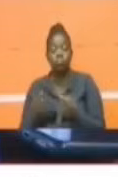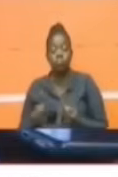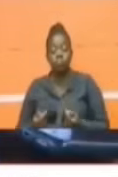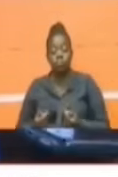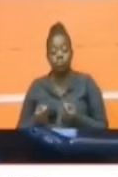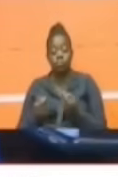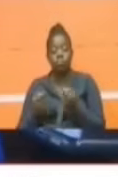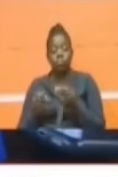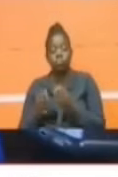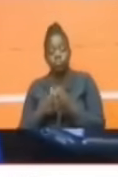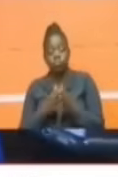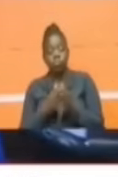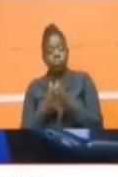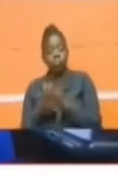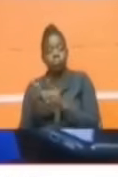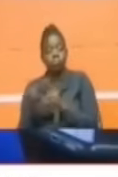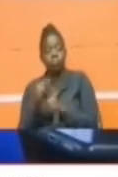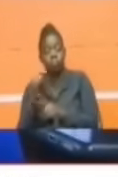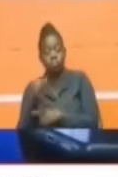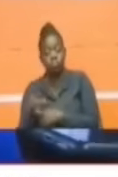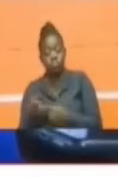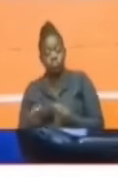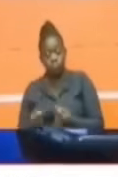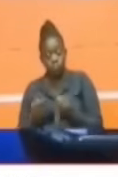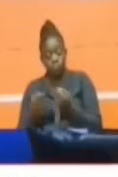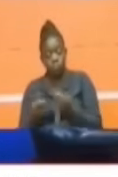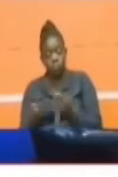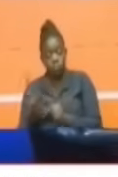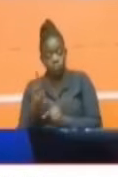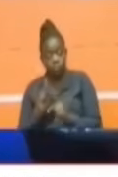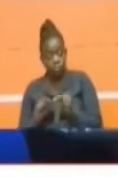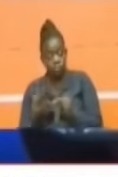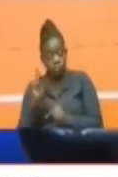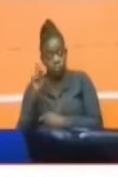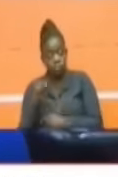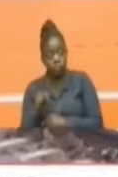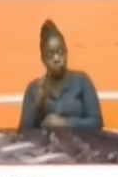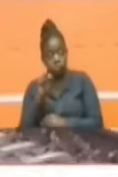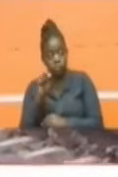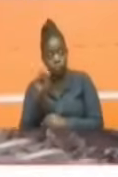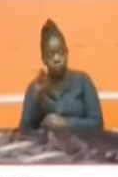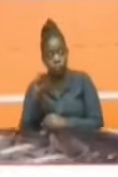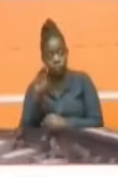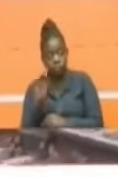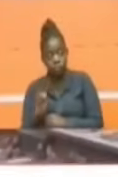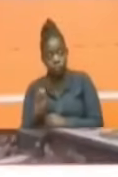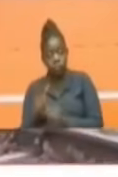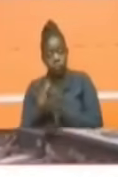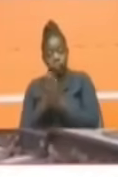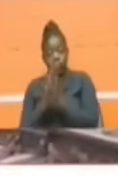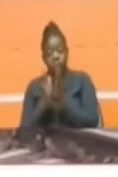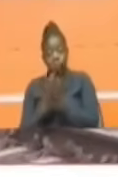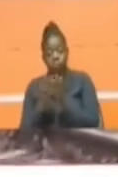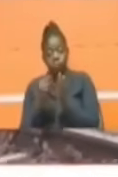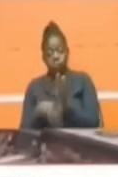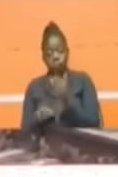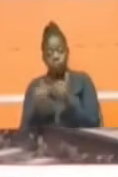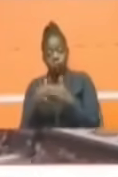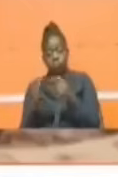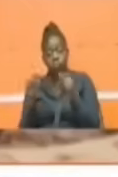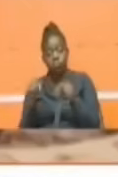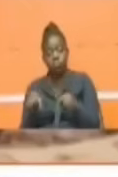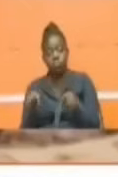y'egaali y'omuka okuva wano ng'esaaba z'abasaabaze okutuuka e Namanga. Atubulide nti egaali eneguddwawo